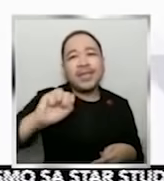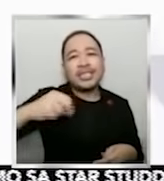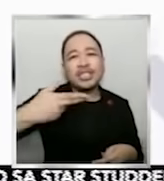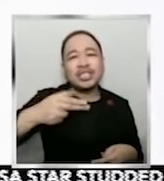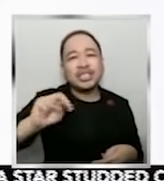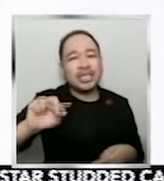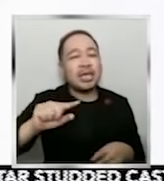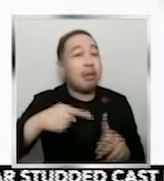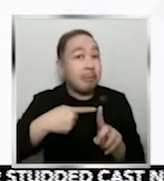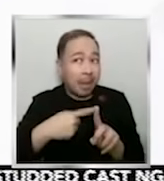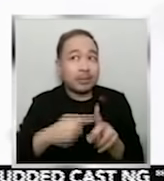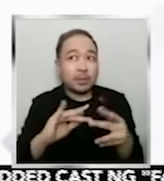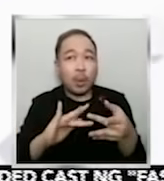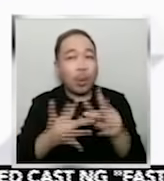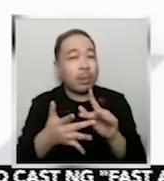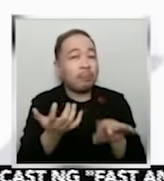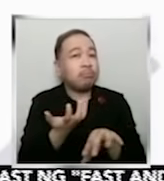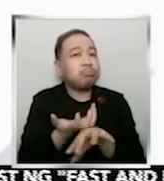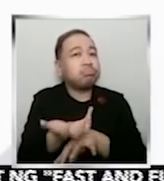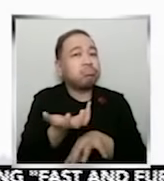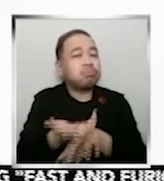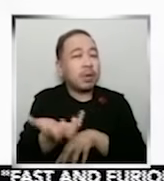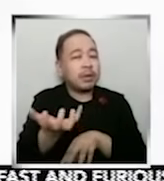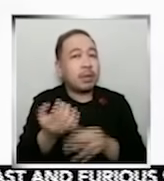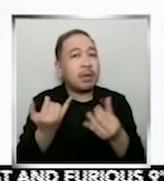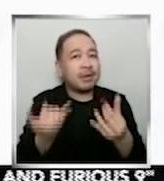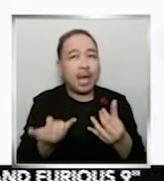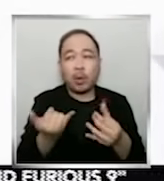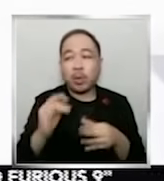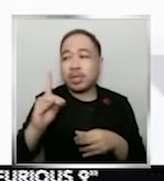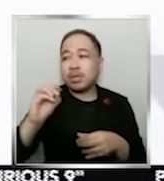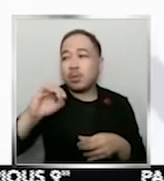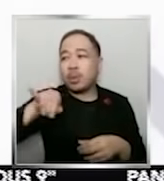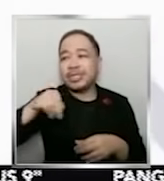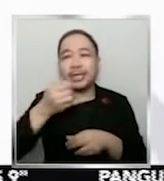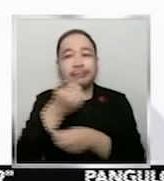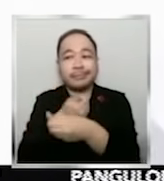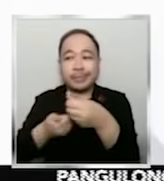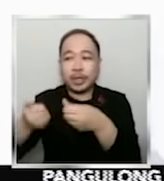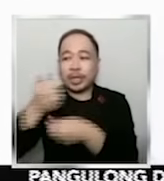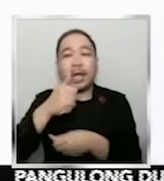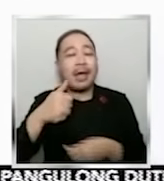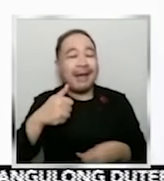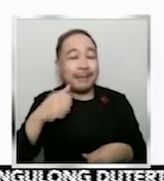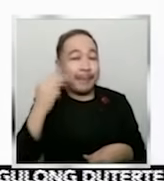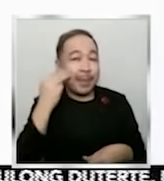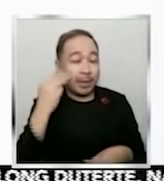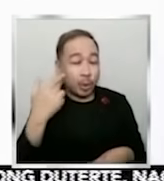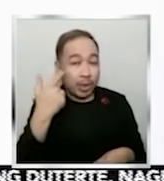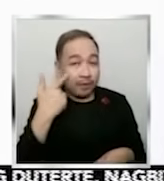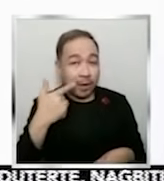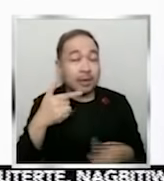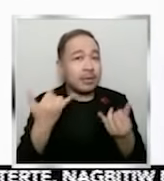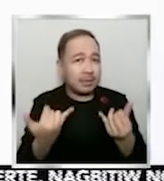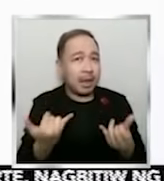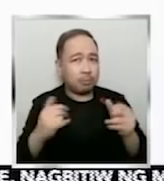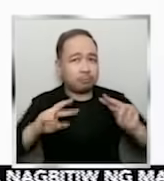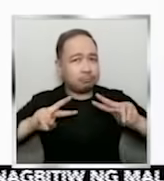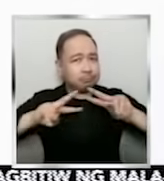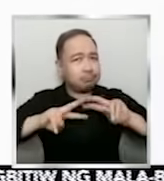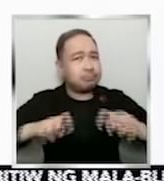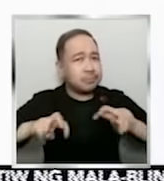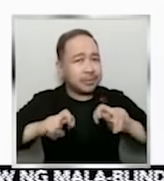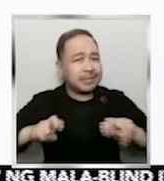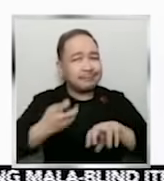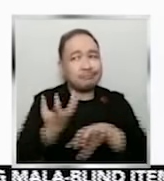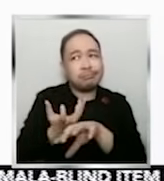banking fraud. Sabi ni Justice Secretary Minardo Guevara, sinisiyasat na ng NBI ang phishing ng mga bank accounts, pero maglalabas daw siya